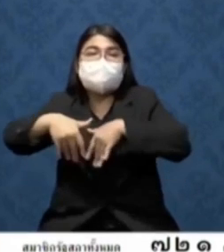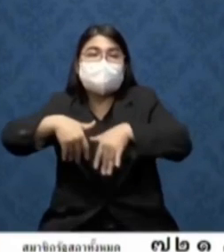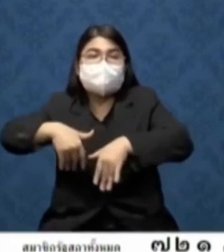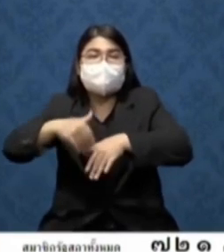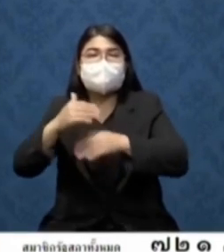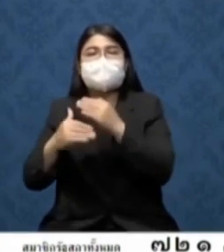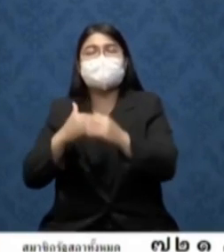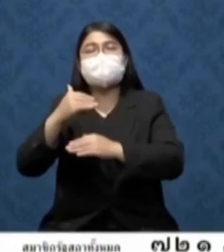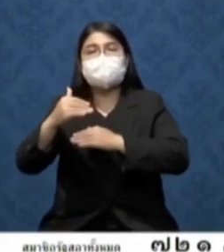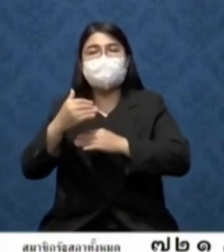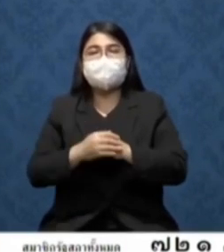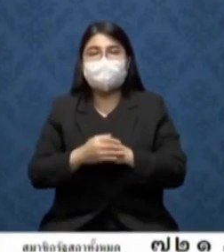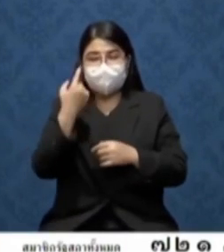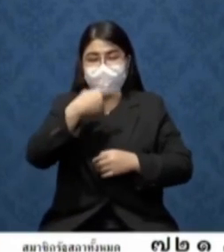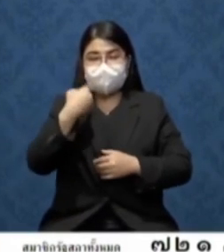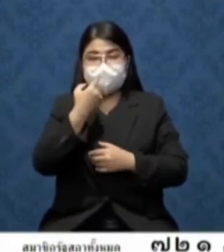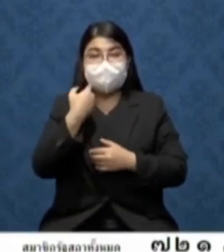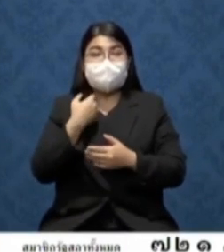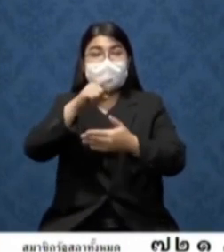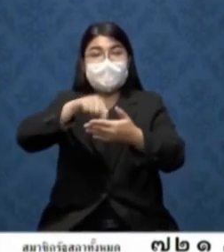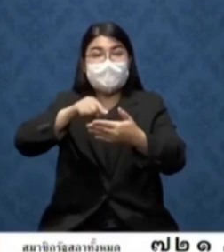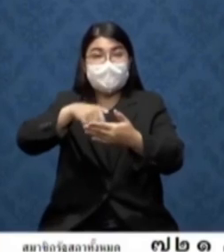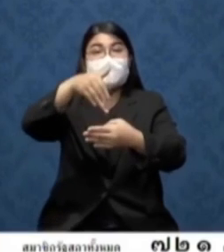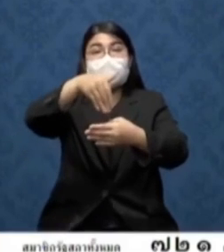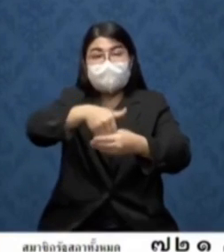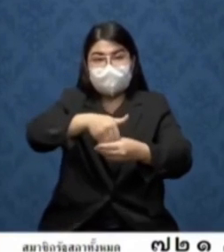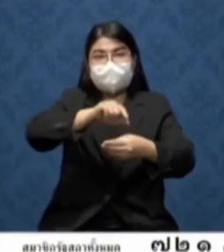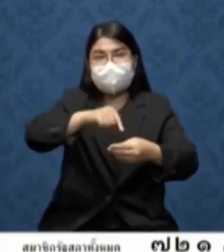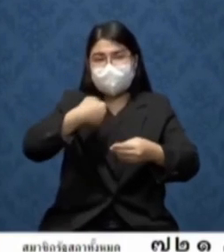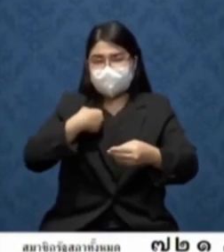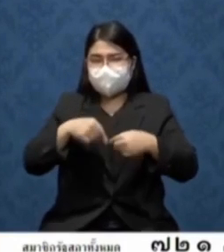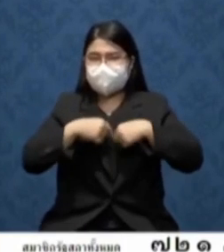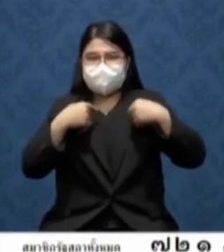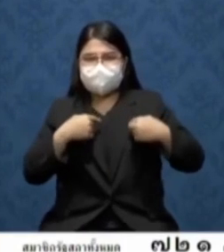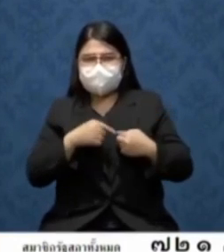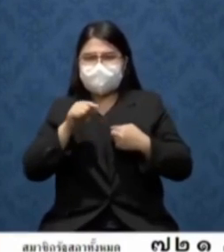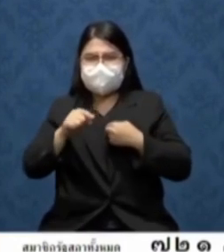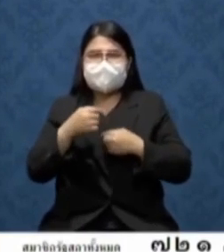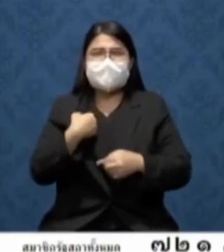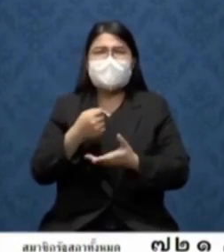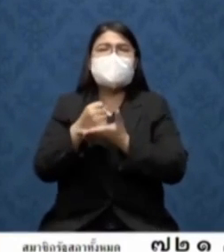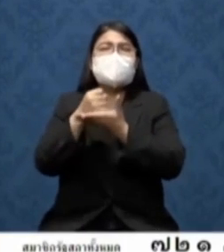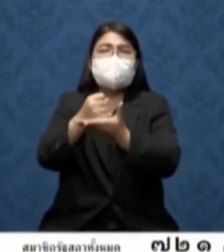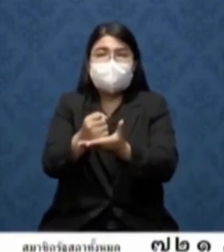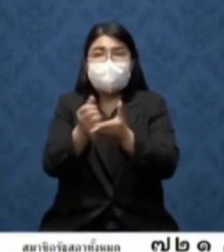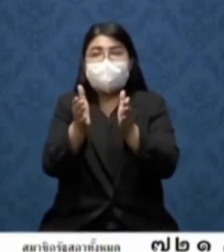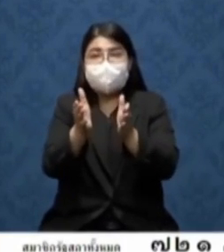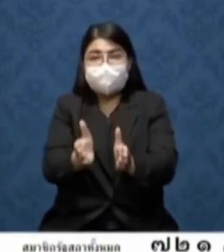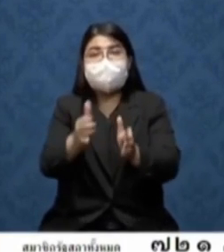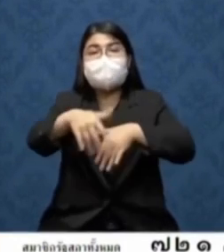คนที่มาจากการเลือกตั้งมีแรงจูงใจในการตอบสนองป ัญหาของพี่น้องประชาชนมากกว่า